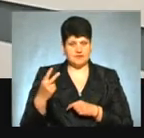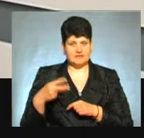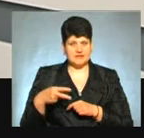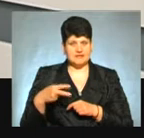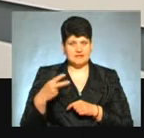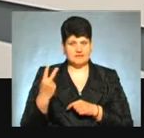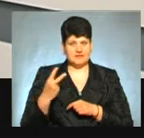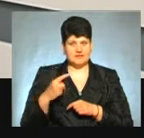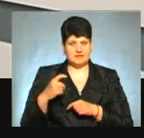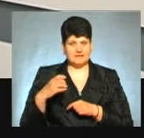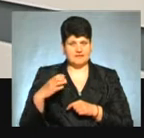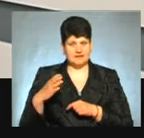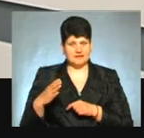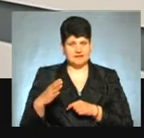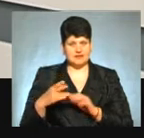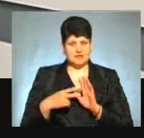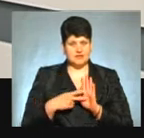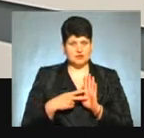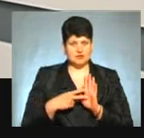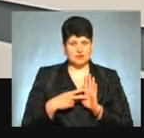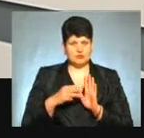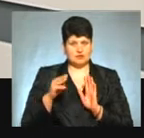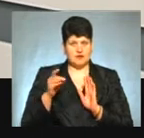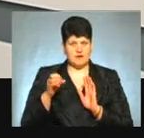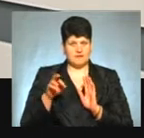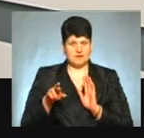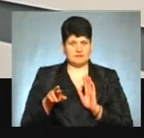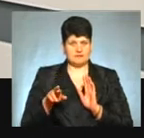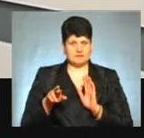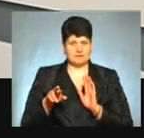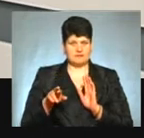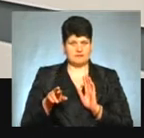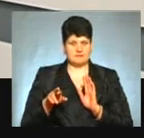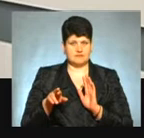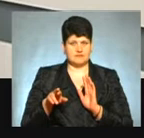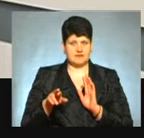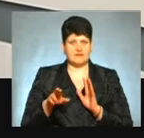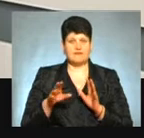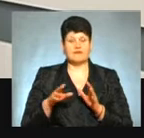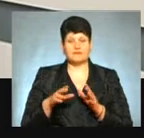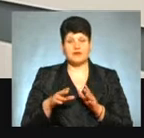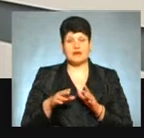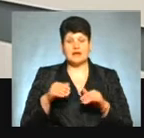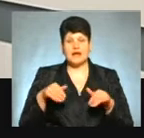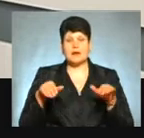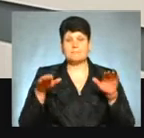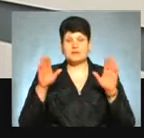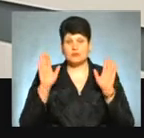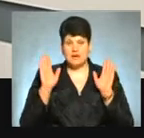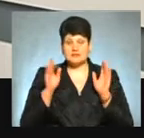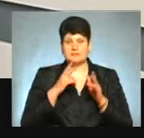22 хвилини 7 травня. Ось. Сама власне капітуляція передбачалася